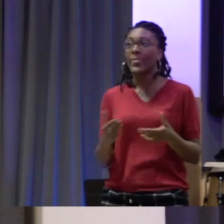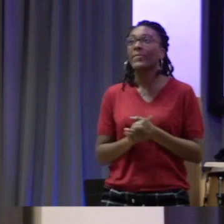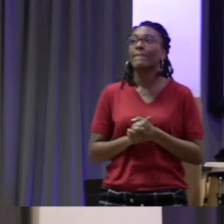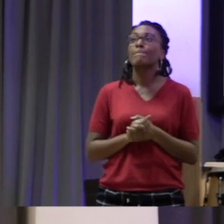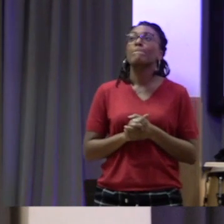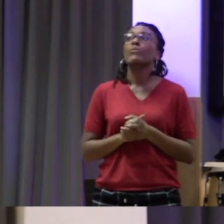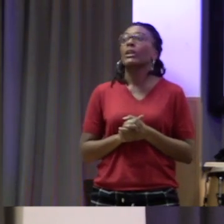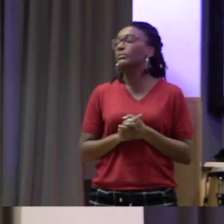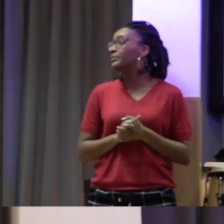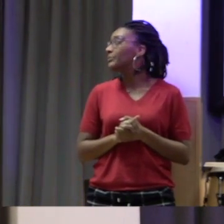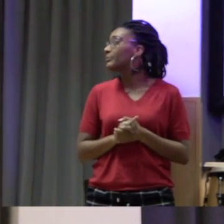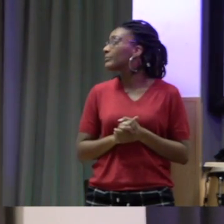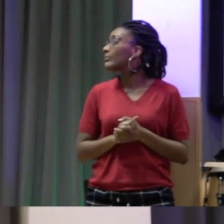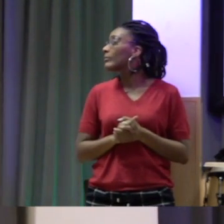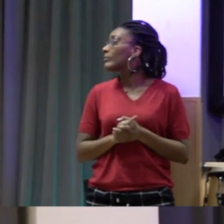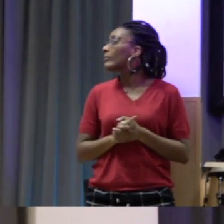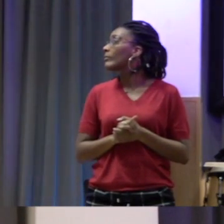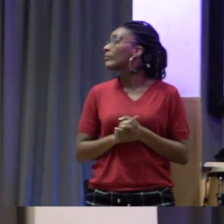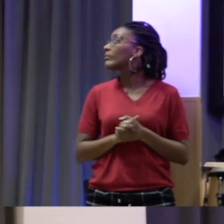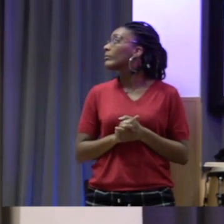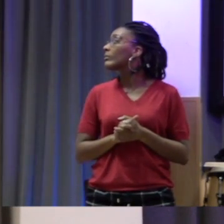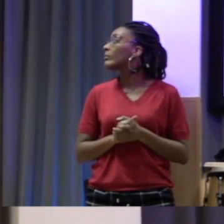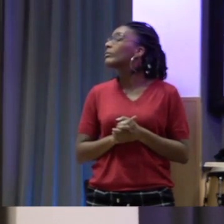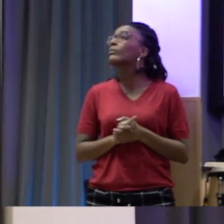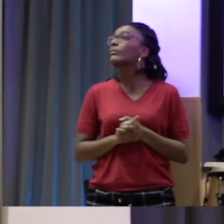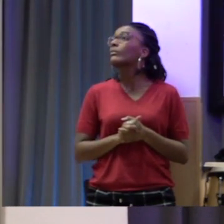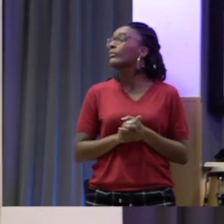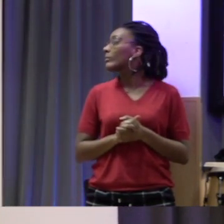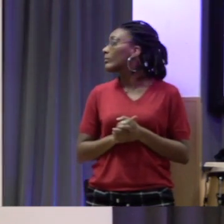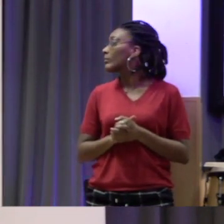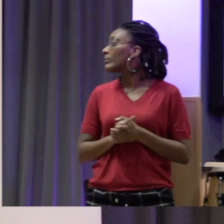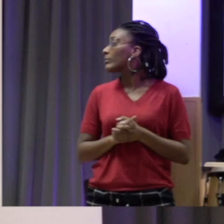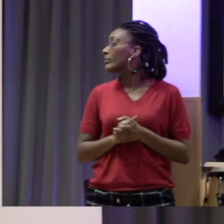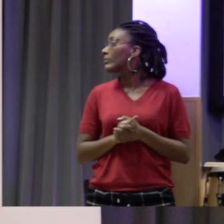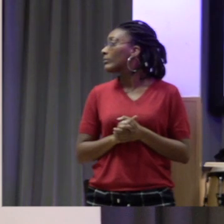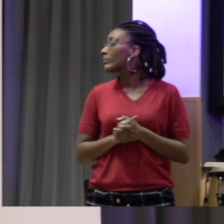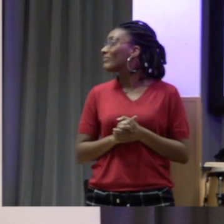verset dans ce chapitre donc 22 de l'Évangile selon saint Matthieu.